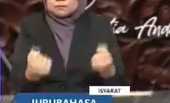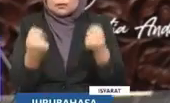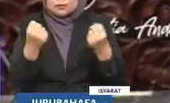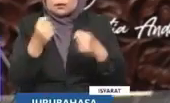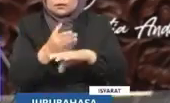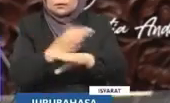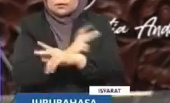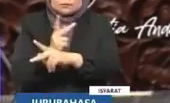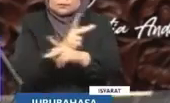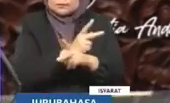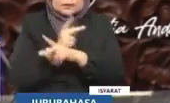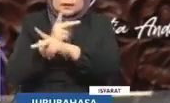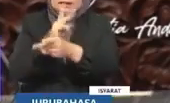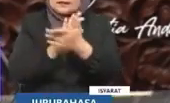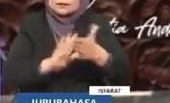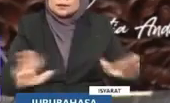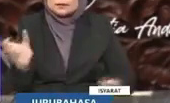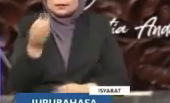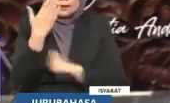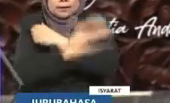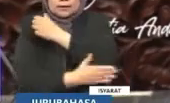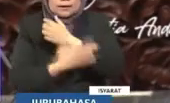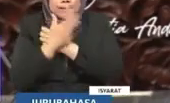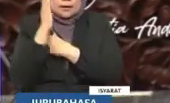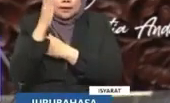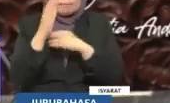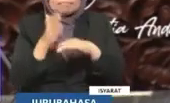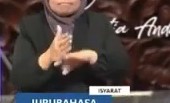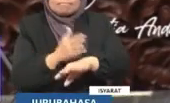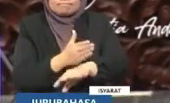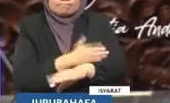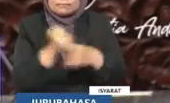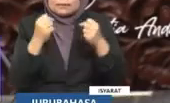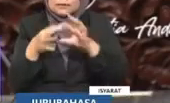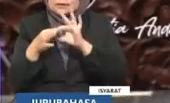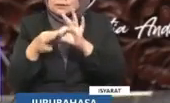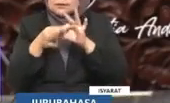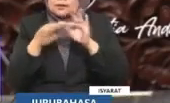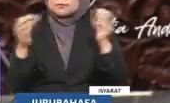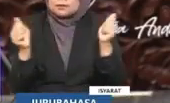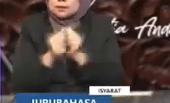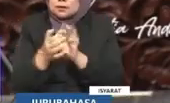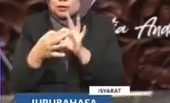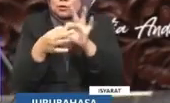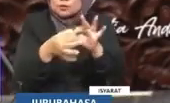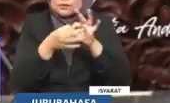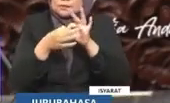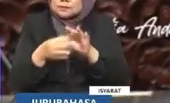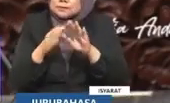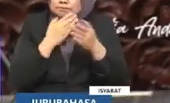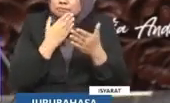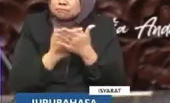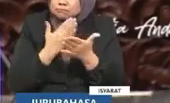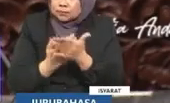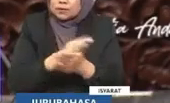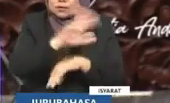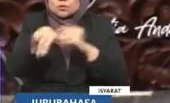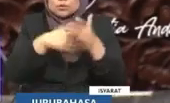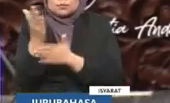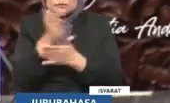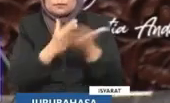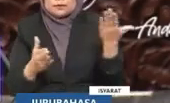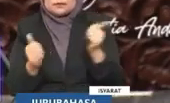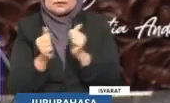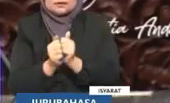memperkukuh security makanan negara akan terus diperkosa menerusi kerjasama dan kolaborasi stratejik semua